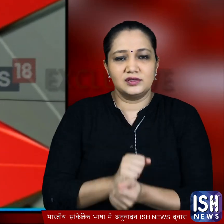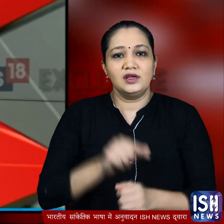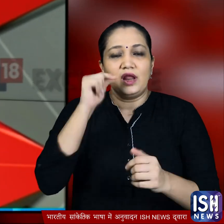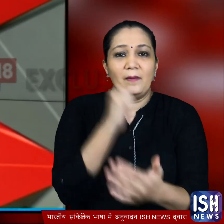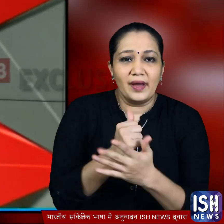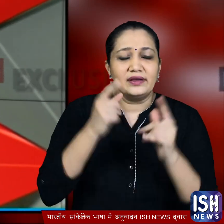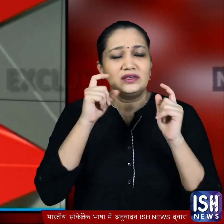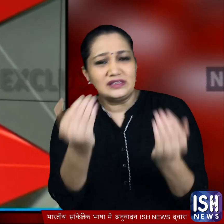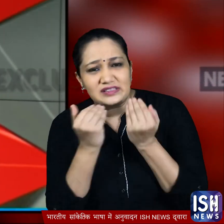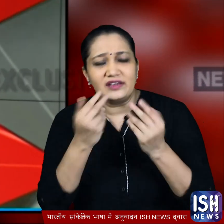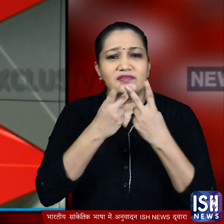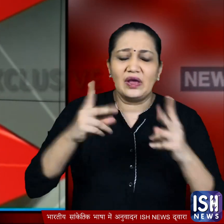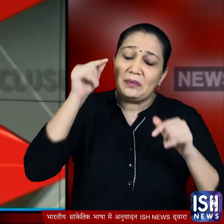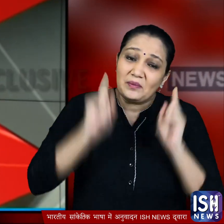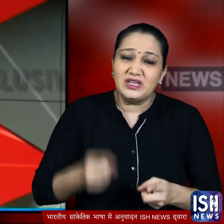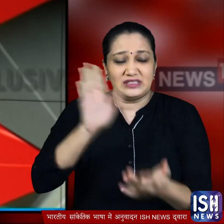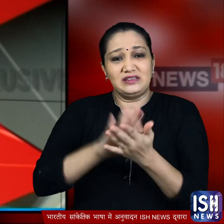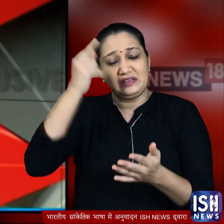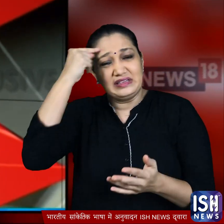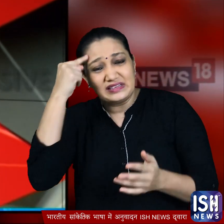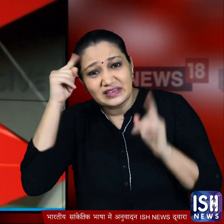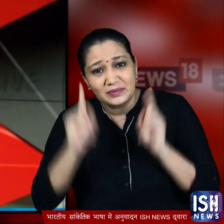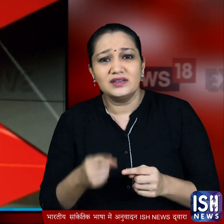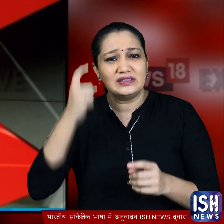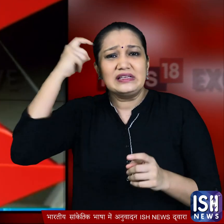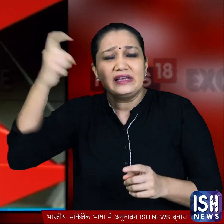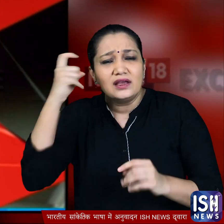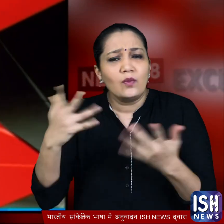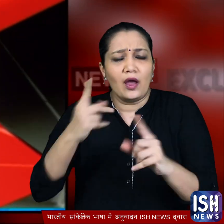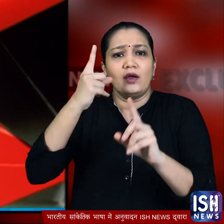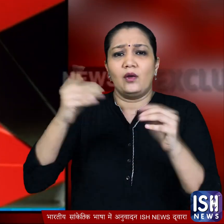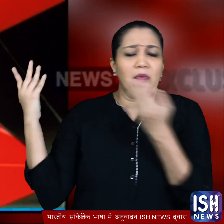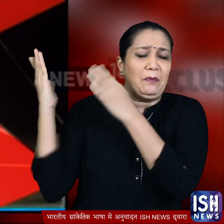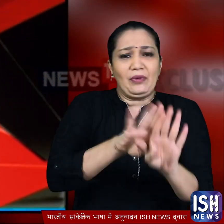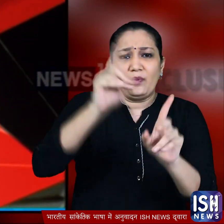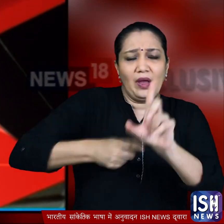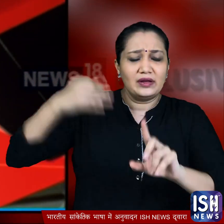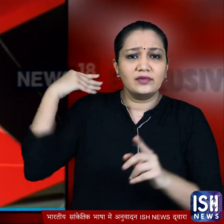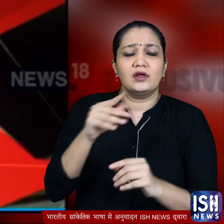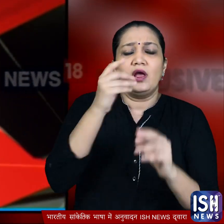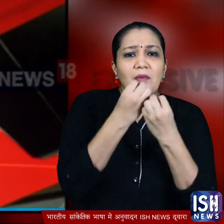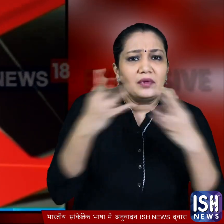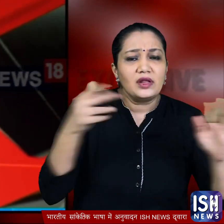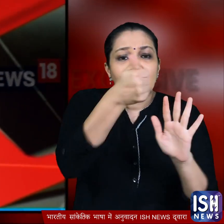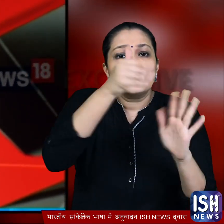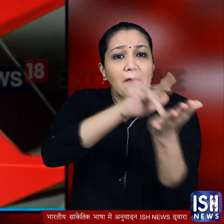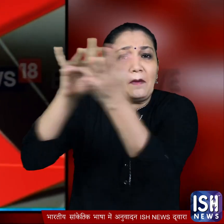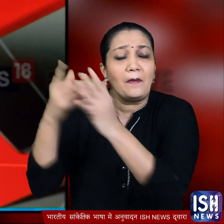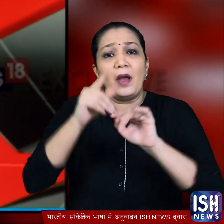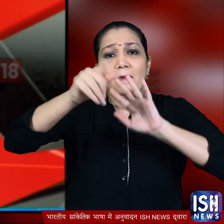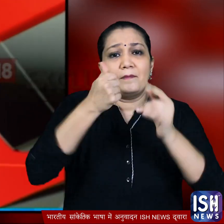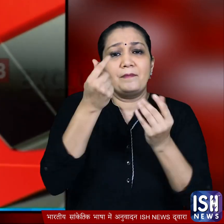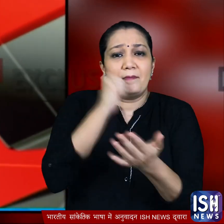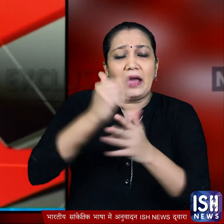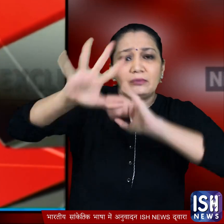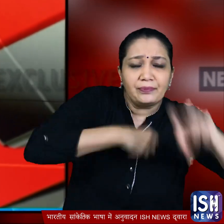अब बैंकों की सुरक्षा के बारे में गंभीरता से सोचना ही पड़ेगा, क्योंकि वहां पिछले साल के लॉकडाउन के बाद से कम आधा दर्जन बैंकों में लूट की घटनाएं